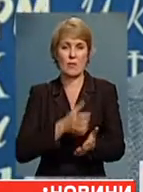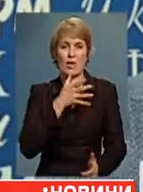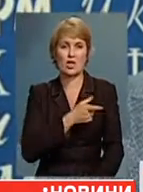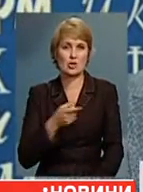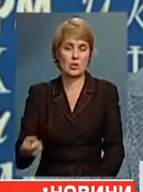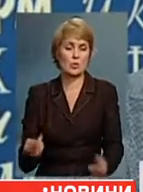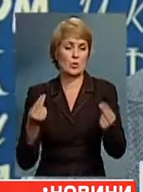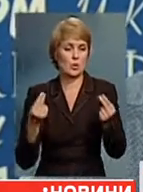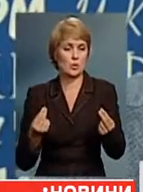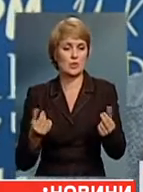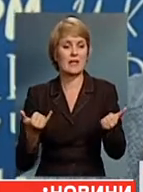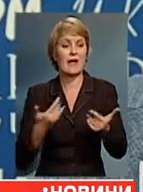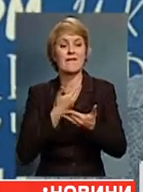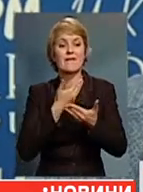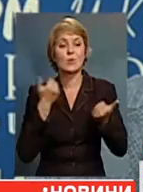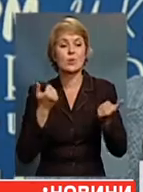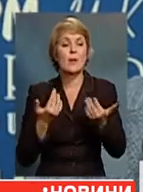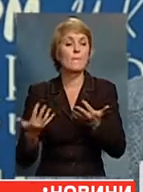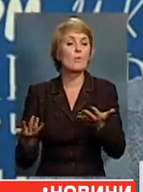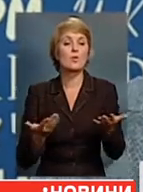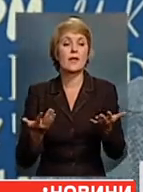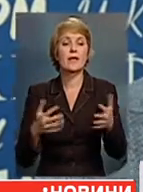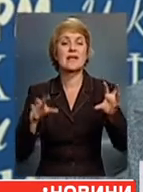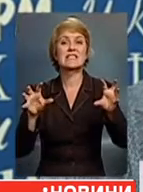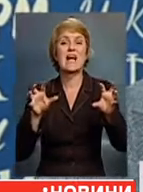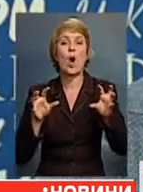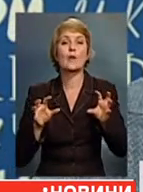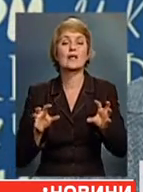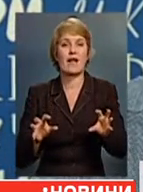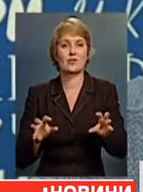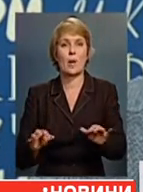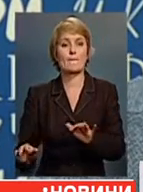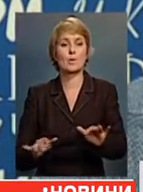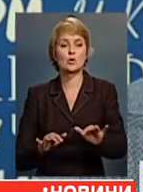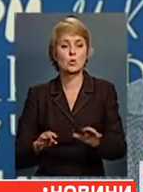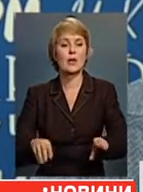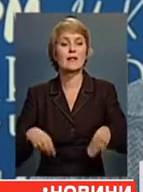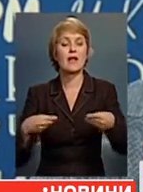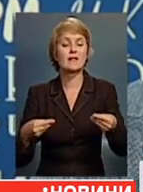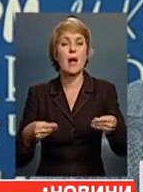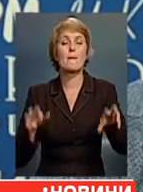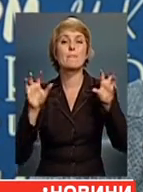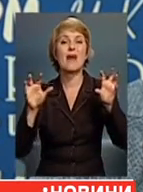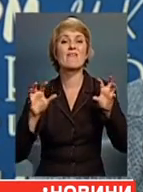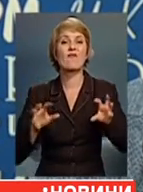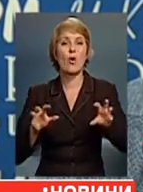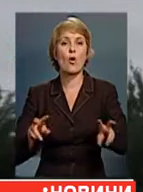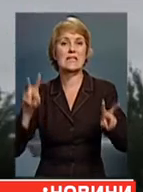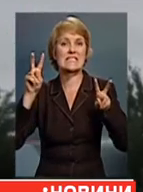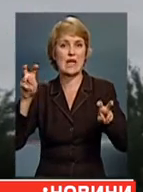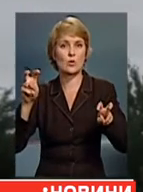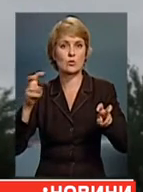момент відсутня будь-яка законодавча визначена процедура надання правового статусу безвісти зниклої